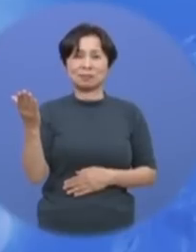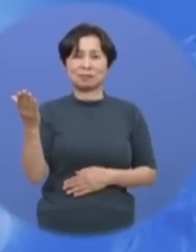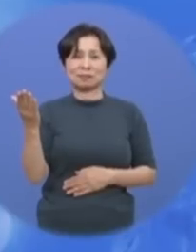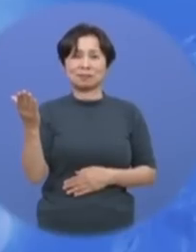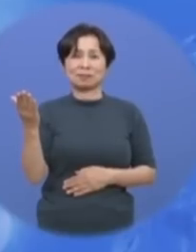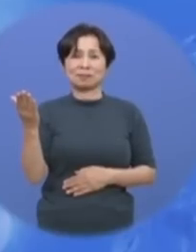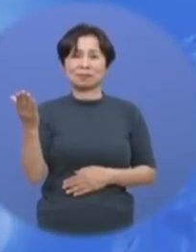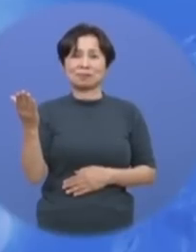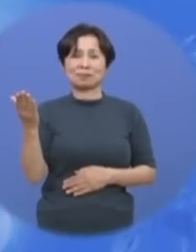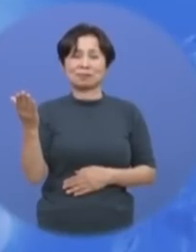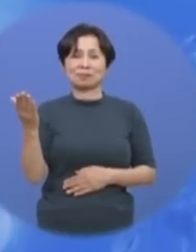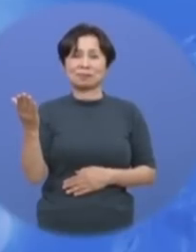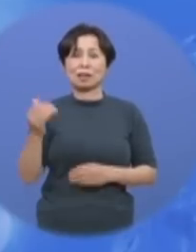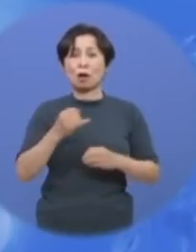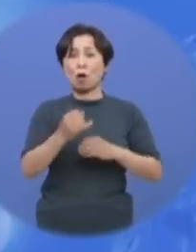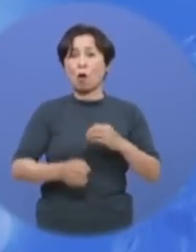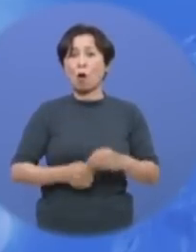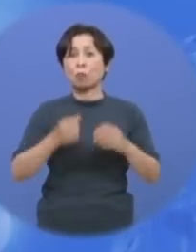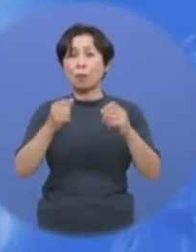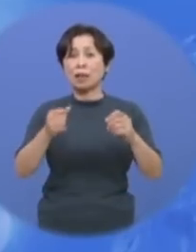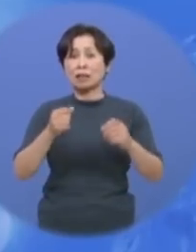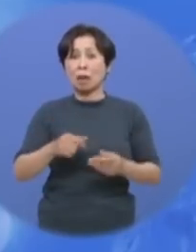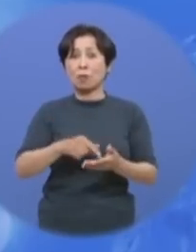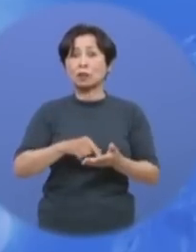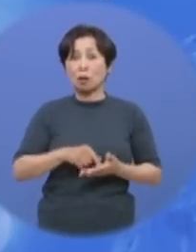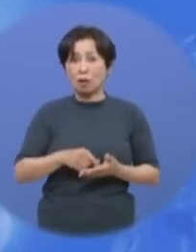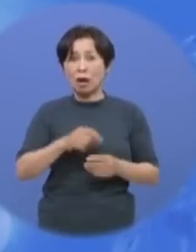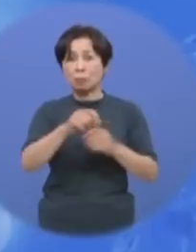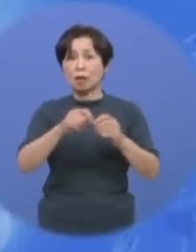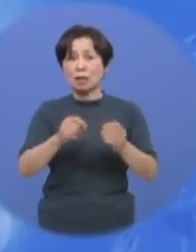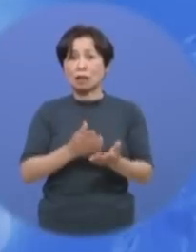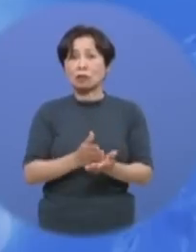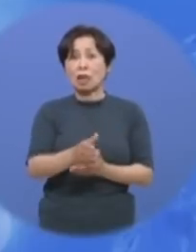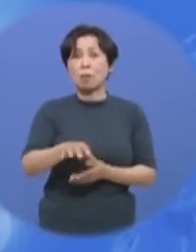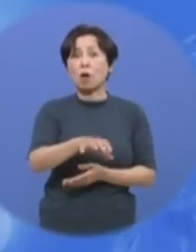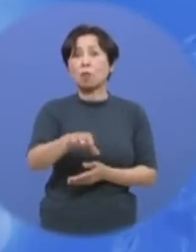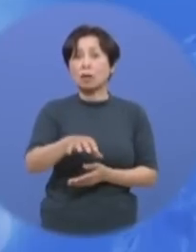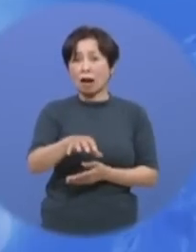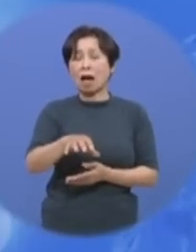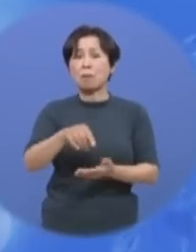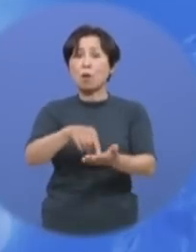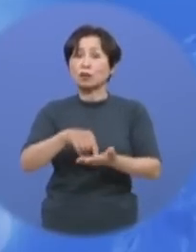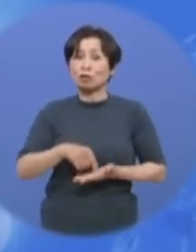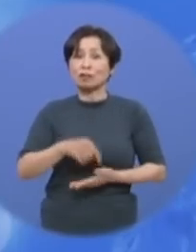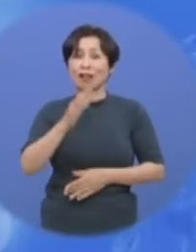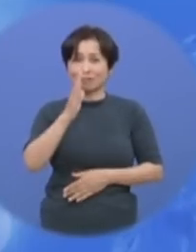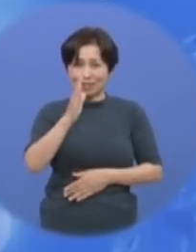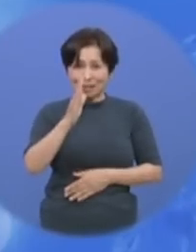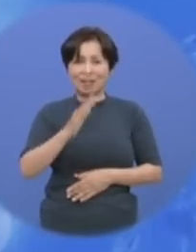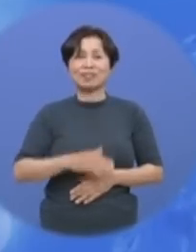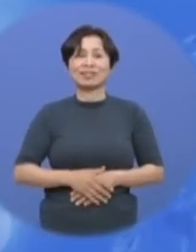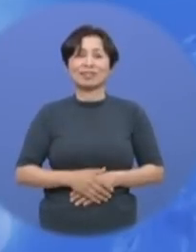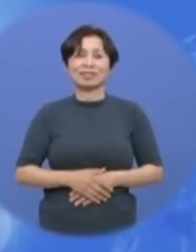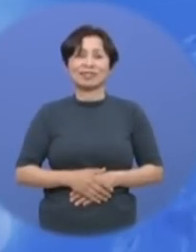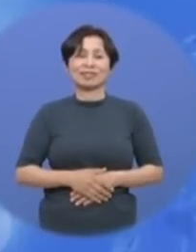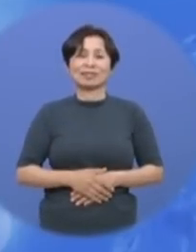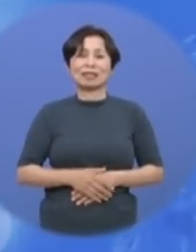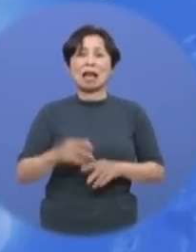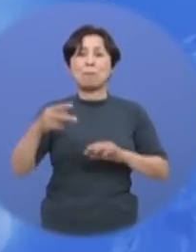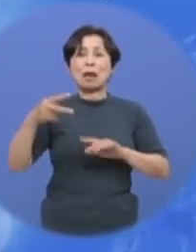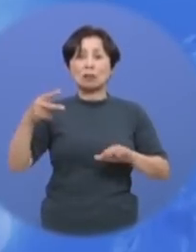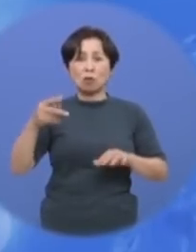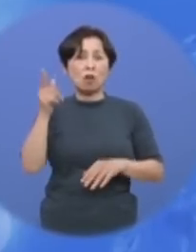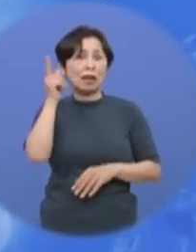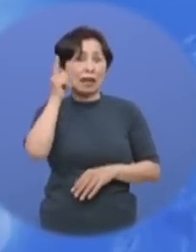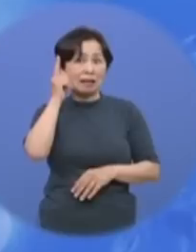ですホームページからの gogo はプレゼント専用フォームからお申し込みくださいパソコン